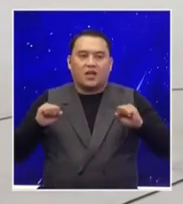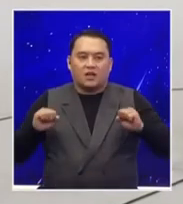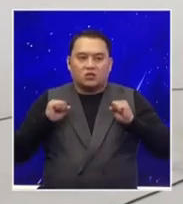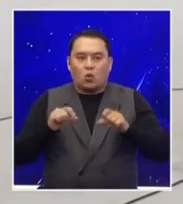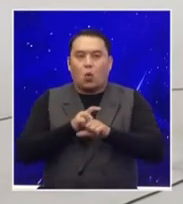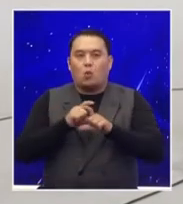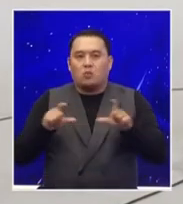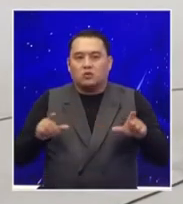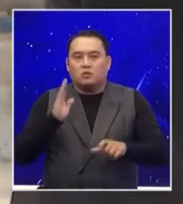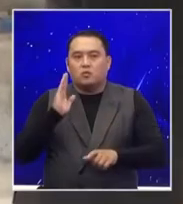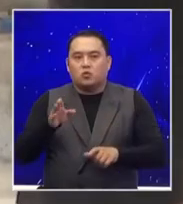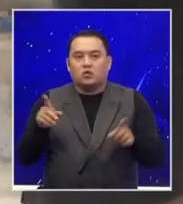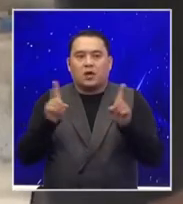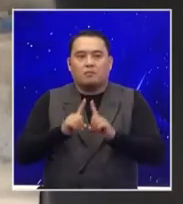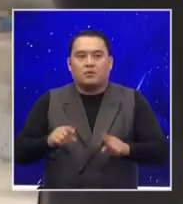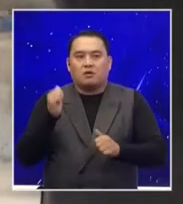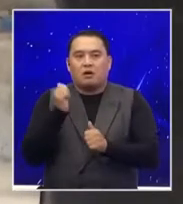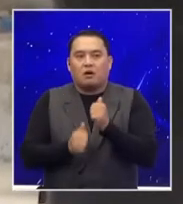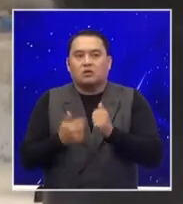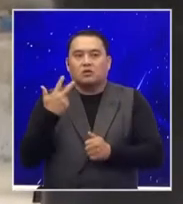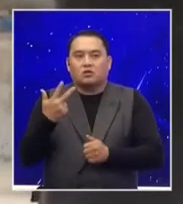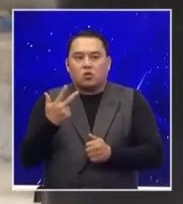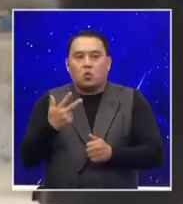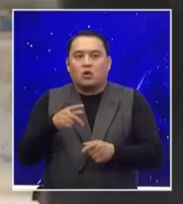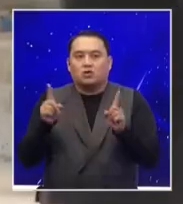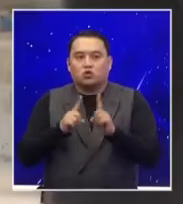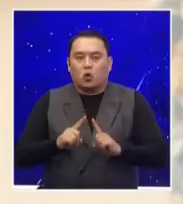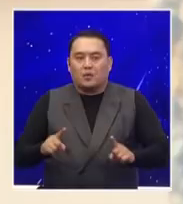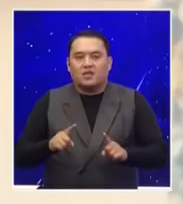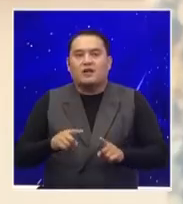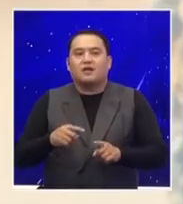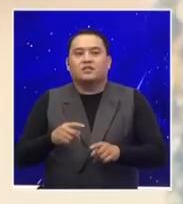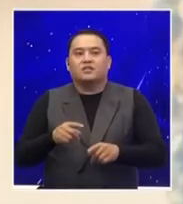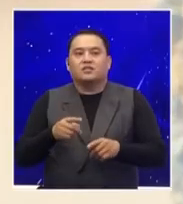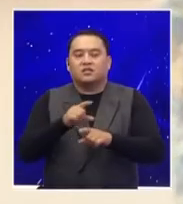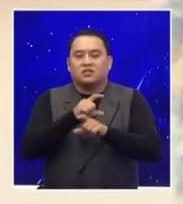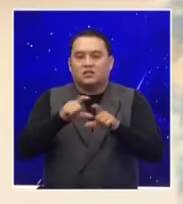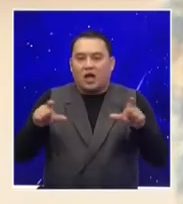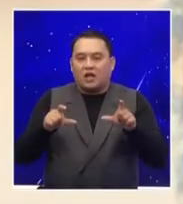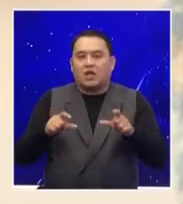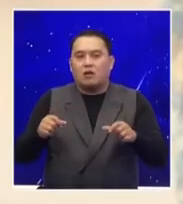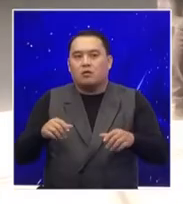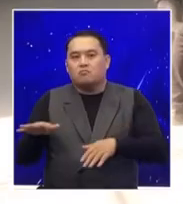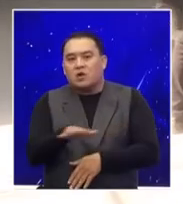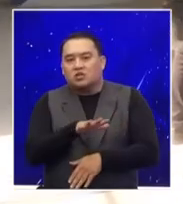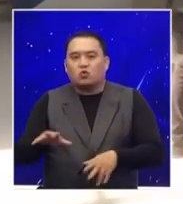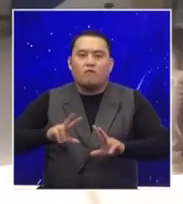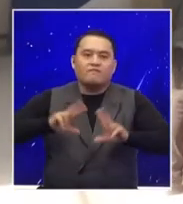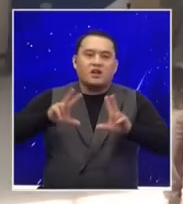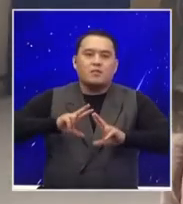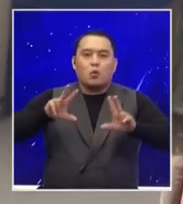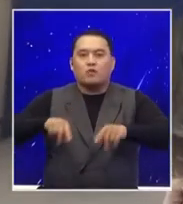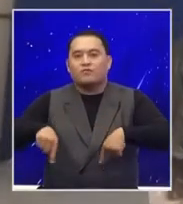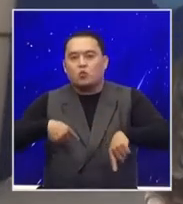Физкультурно-оздоровительный комплекс станет поистине универсальным. В каждом из трех блоков есть свои особенности. В левой части здания расположится зал для баскетбола, волейбола, мини-футбола